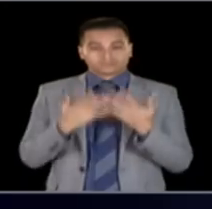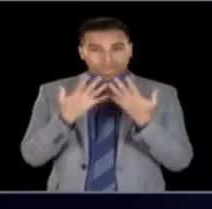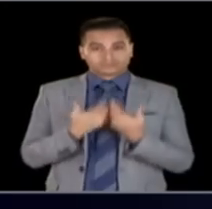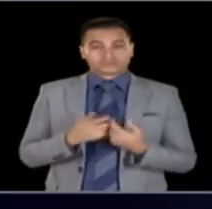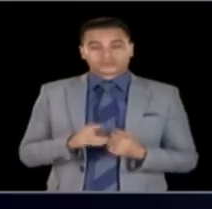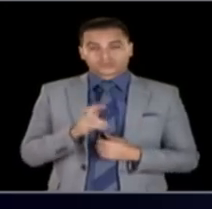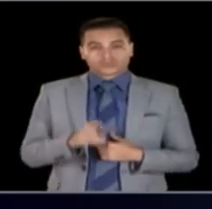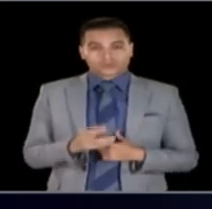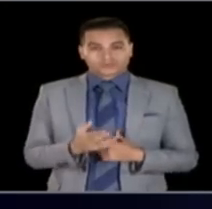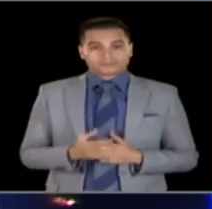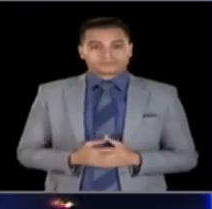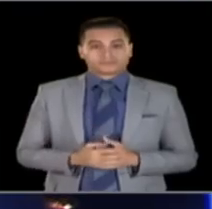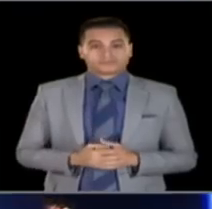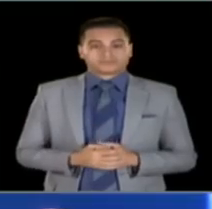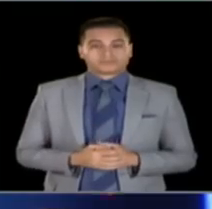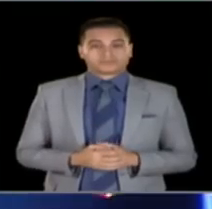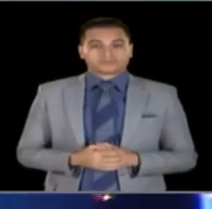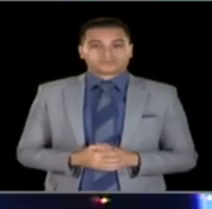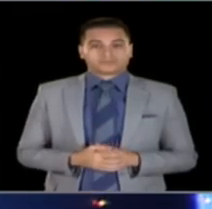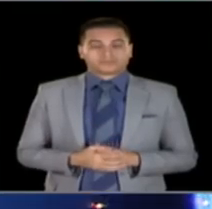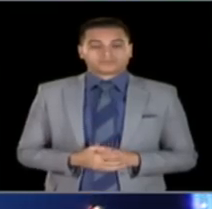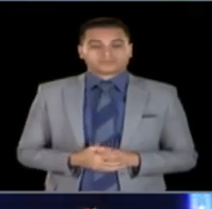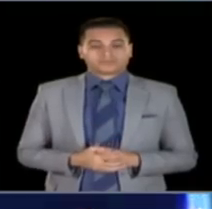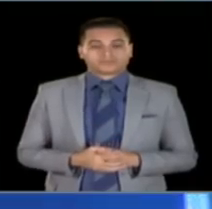قدرات ذهنية والسؤال هو